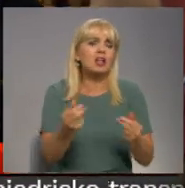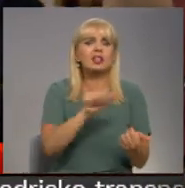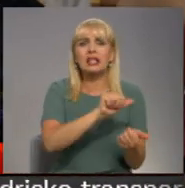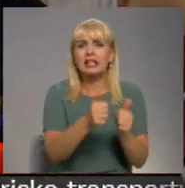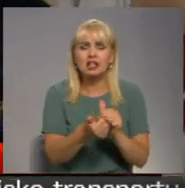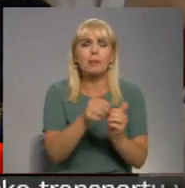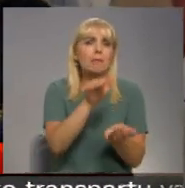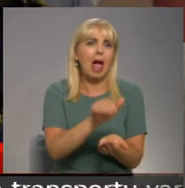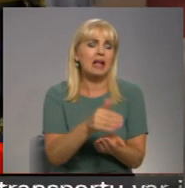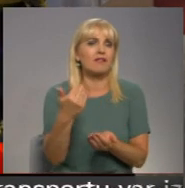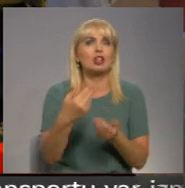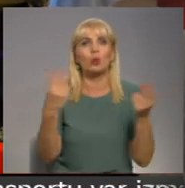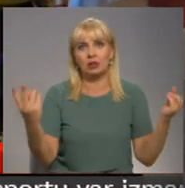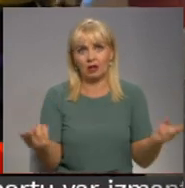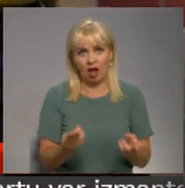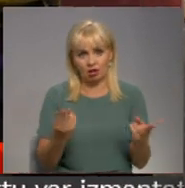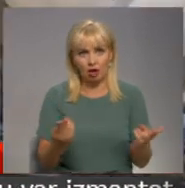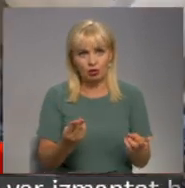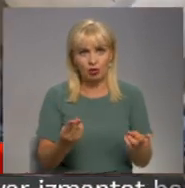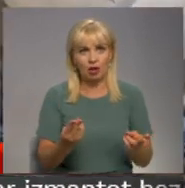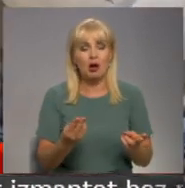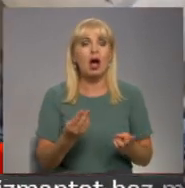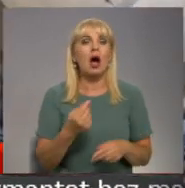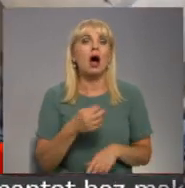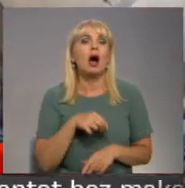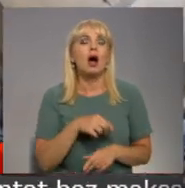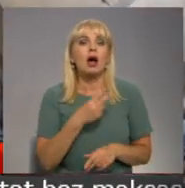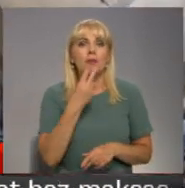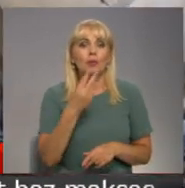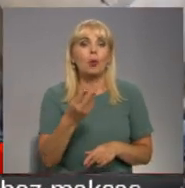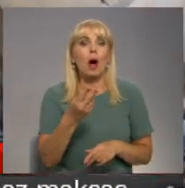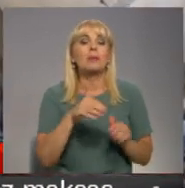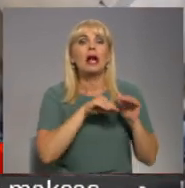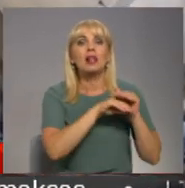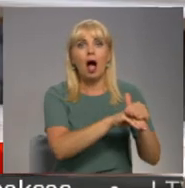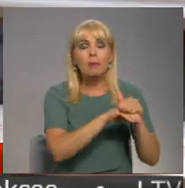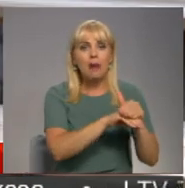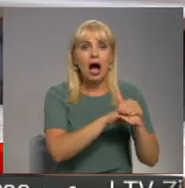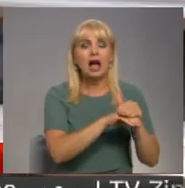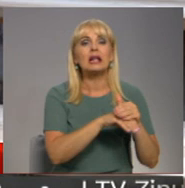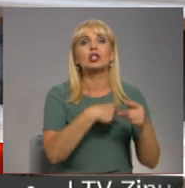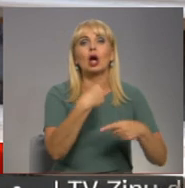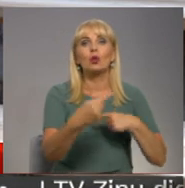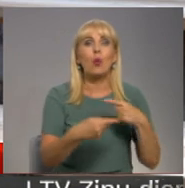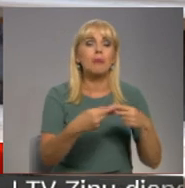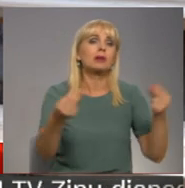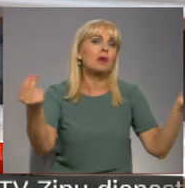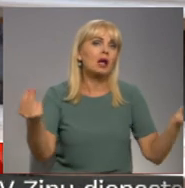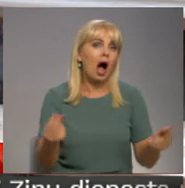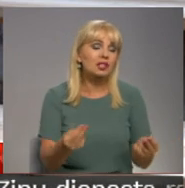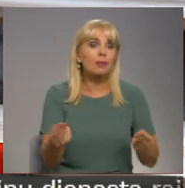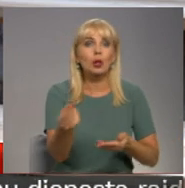un bēru tradīcijas. Piemēram, citur jau sen neēda bēru puru, mums joprojām to dara. Mums kāzās